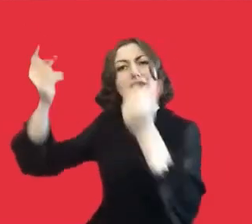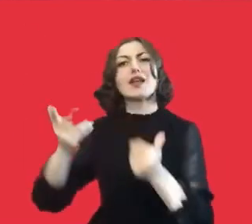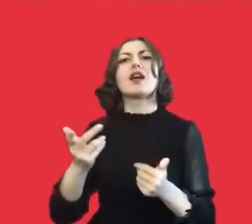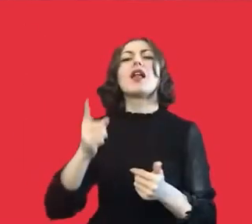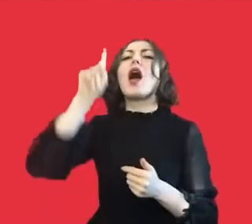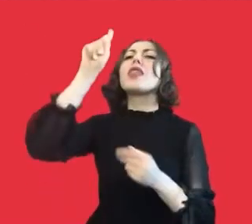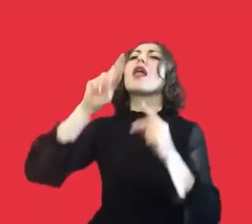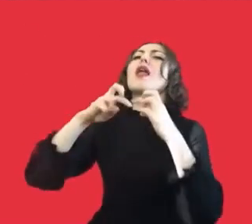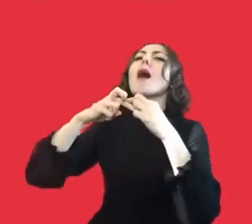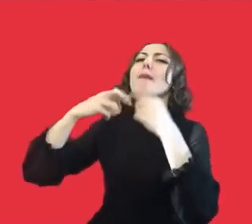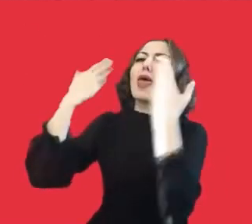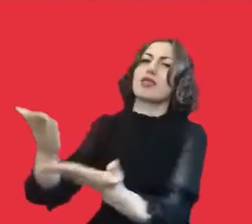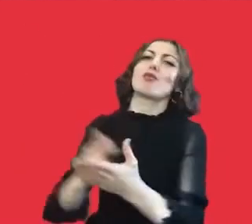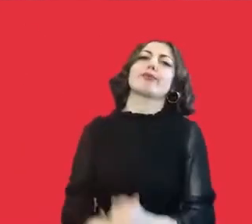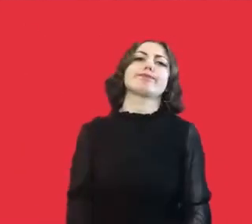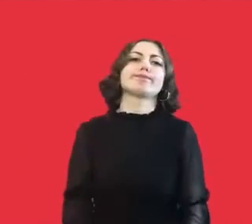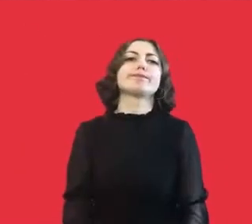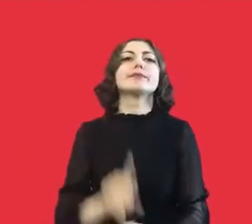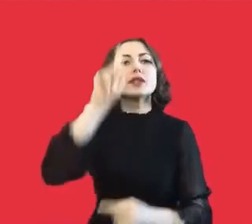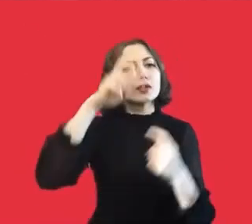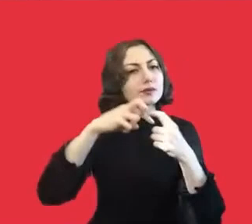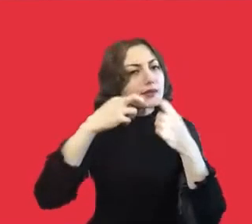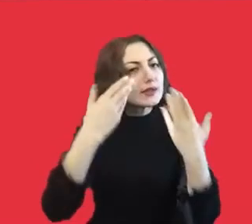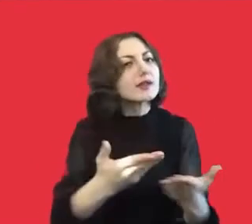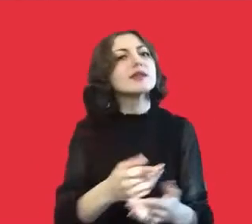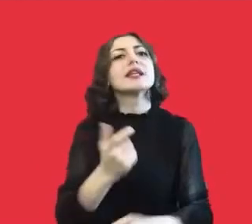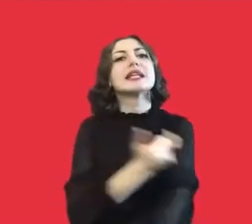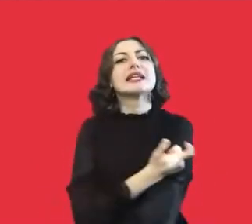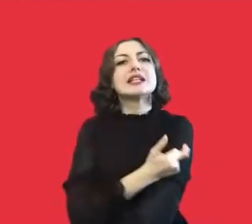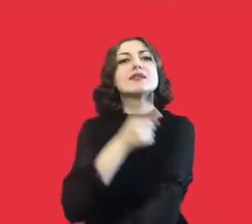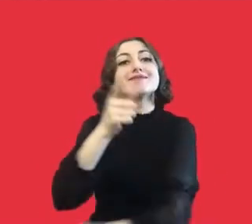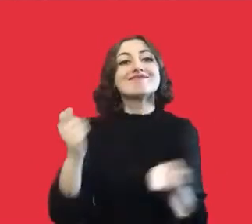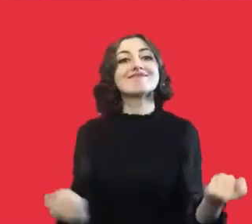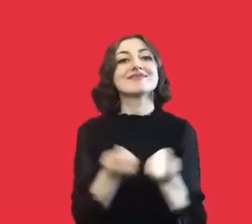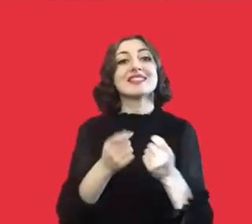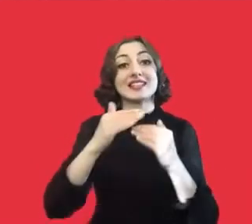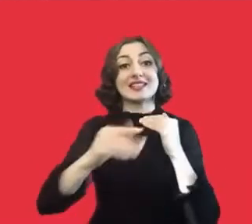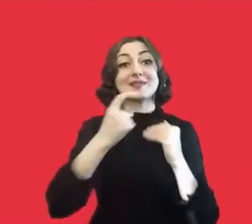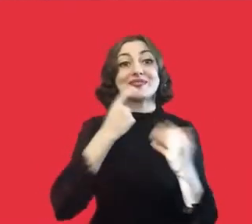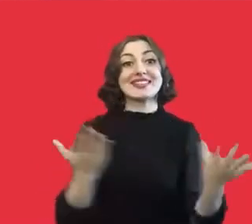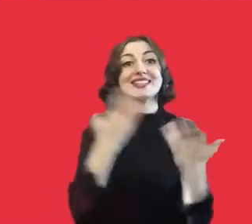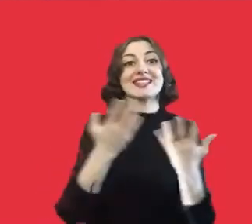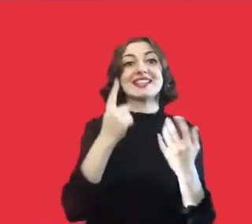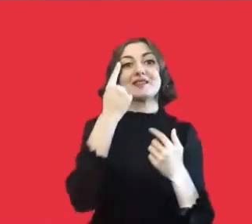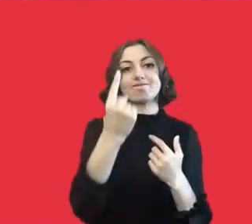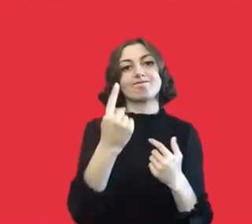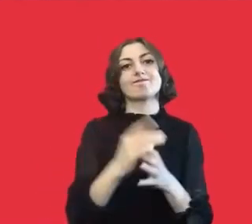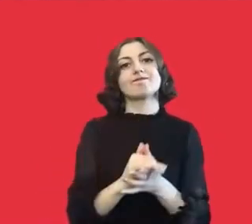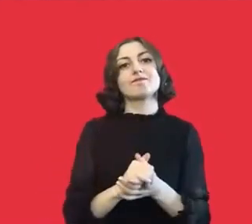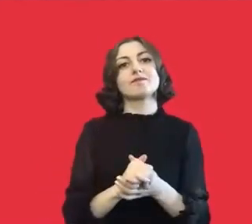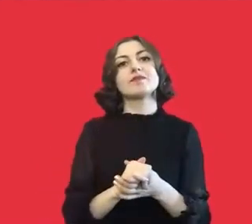diliyorum. Allah'tan rahmet diliyoruz. Kızılay çalışanın da bu sene ne yazık ki bir